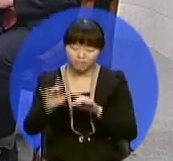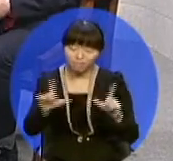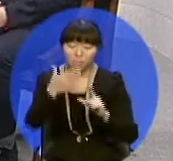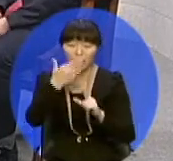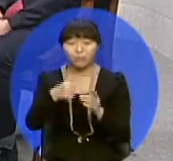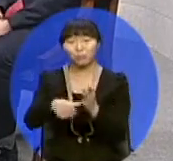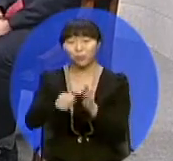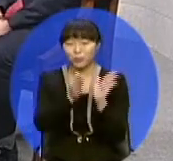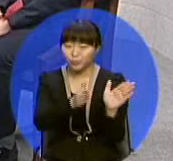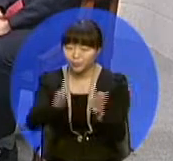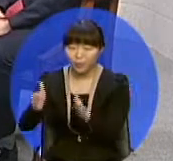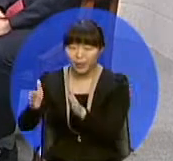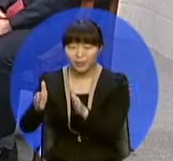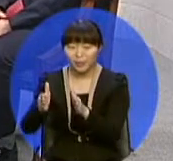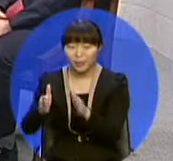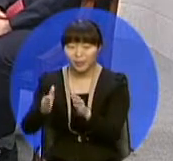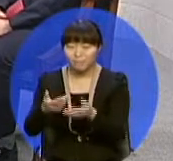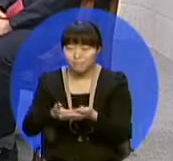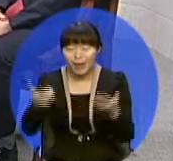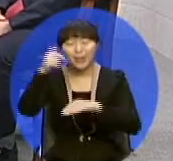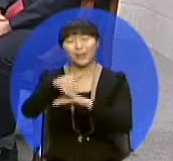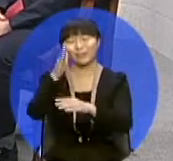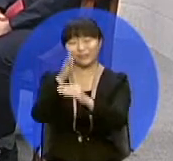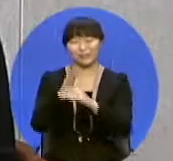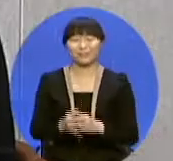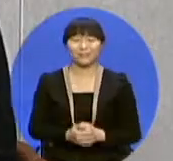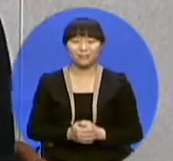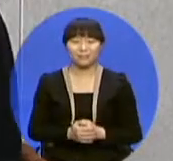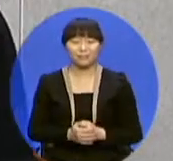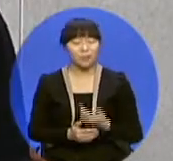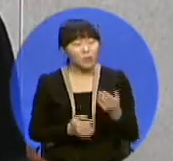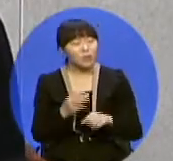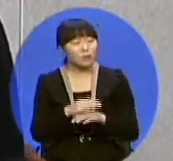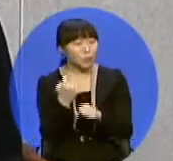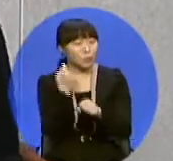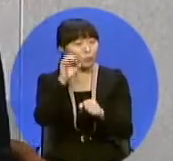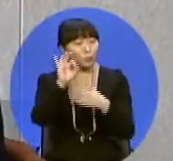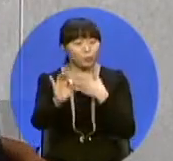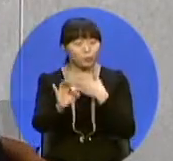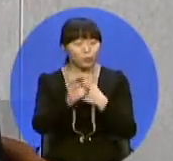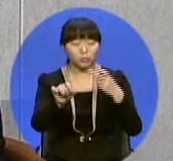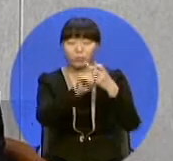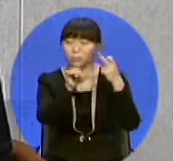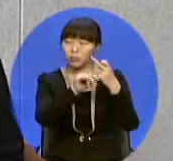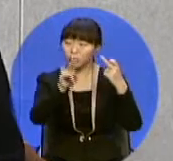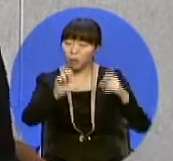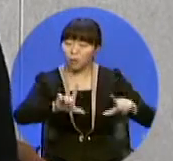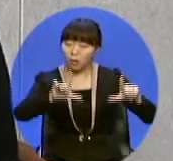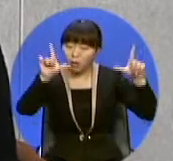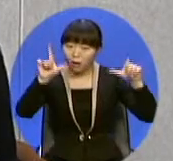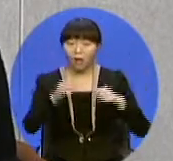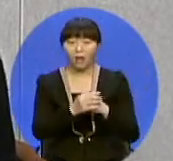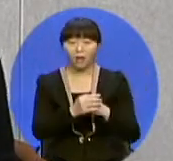물품들을 마련해서 지금 제공할 계획도 갖고 있습니다. 네. 시장님 작년에는 그 성탄절에요.